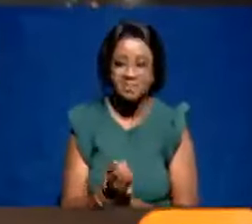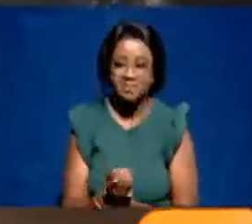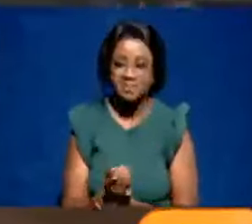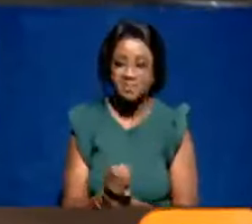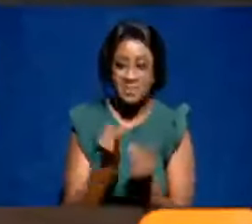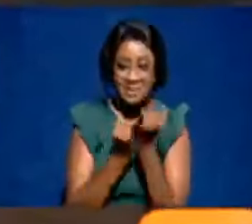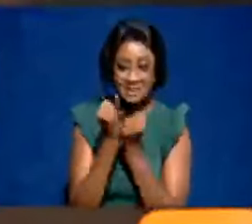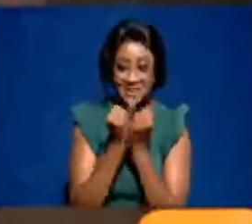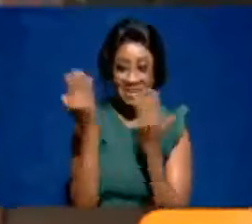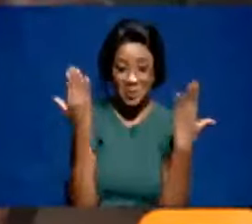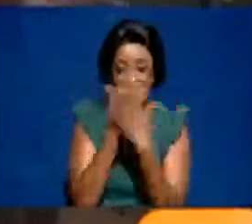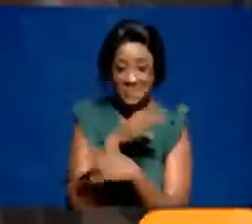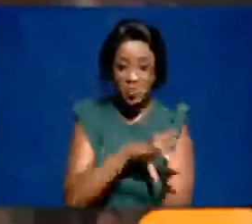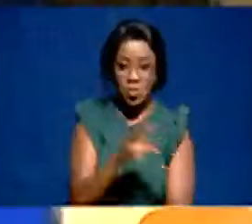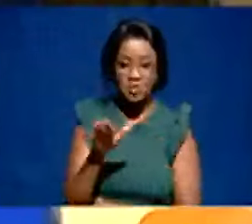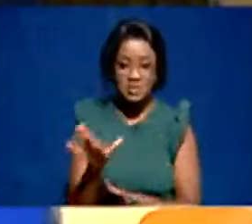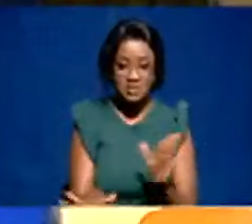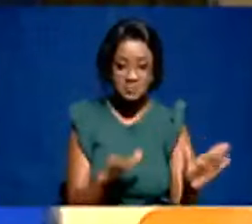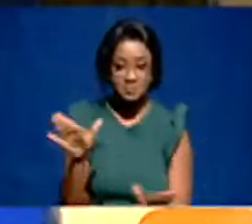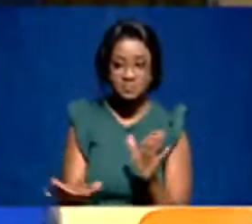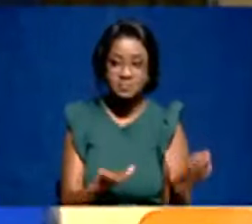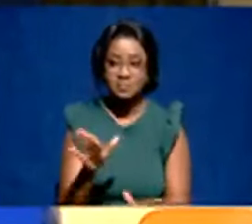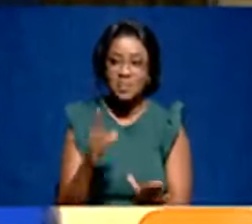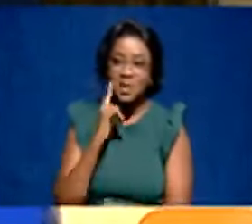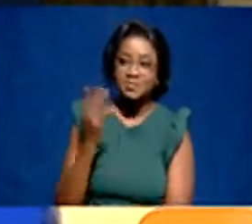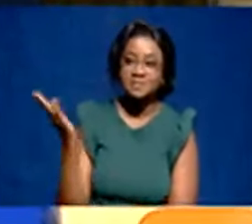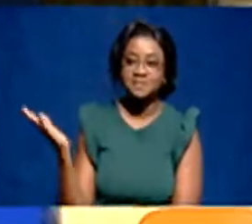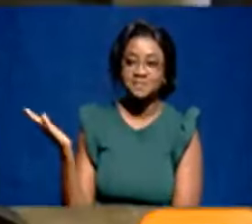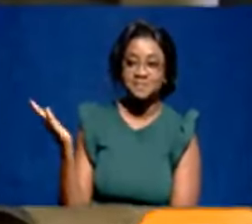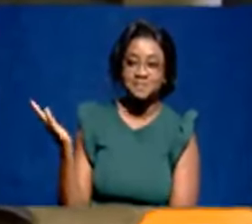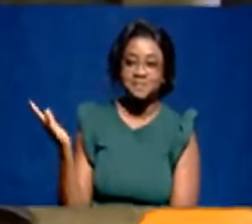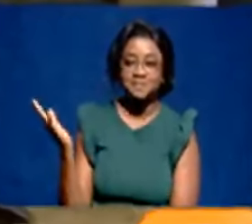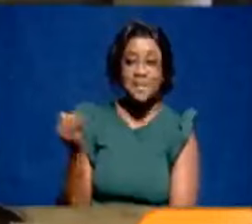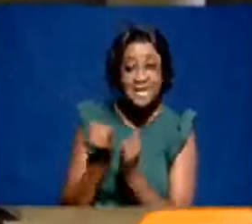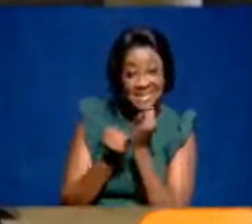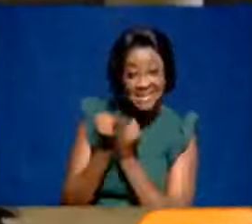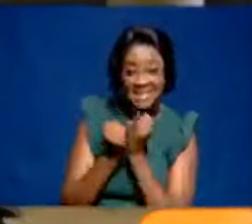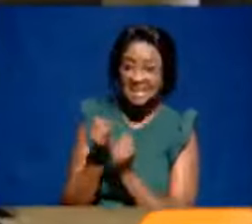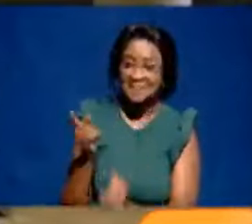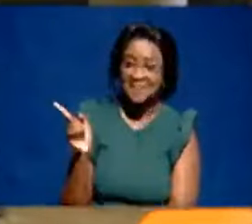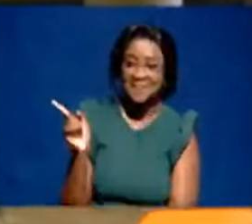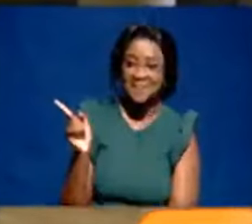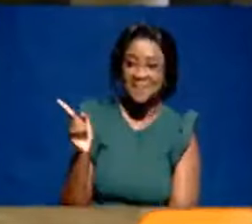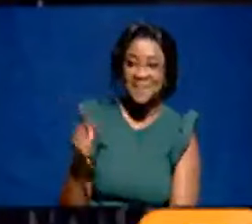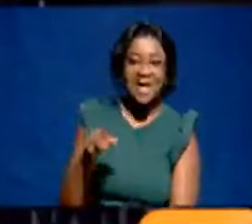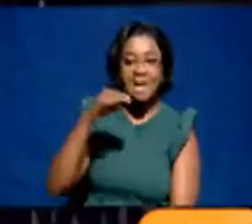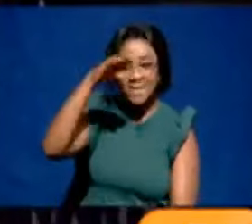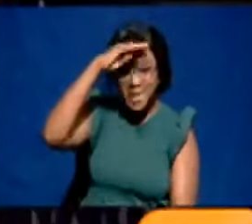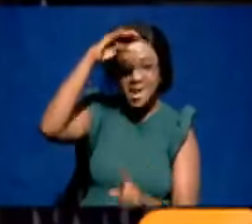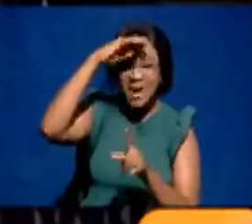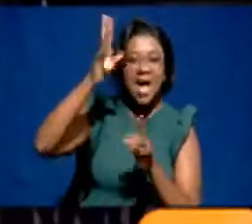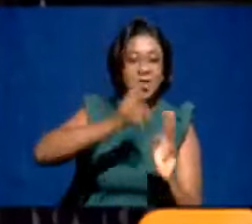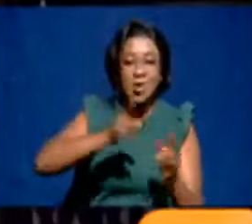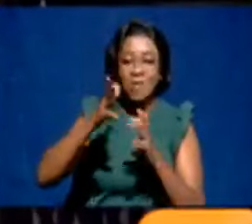Jumamosi usiku katika kaunti ya Kirinyaga, na hali ni kama hii. Maeneo ya burudani ambayo kwa